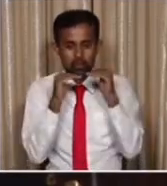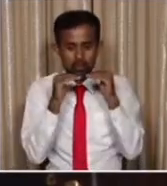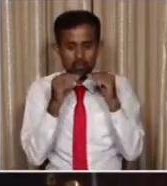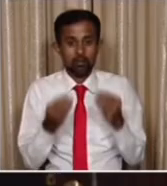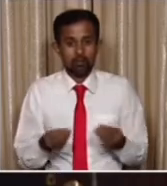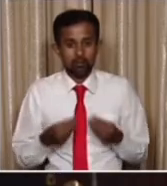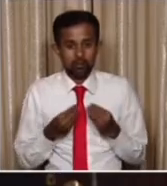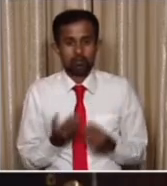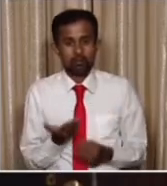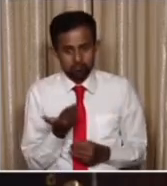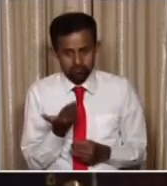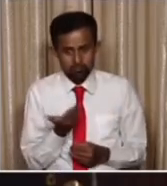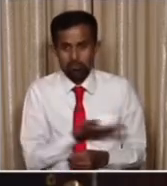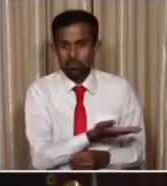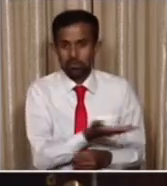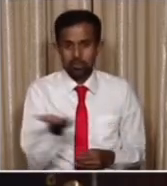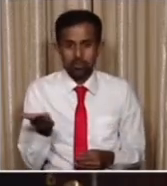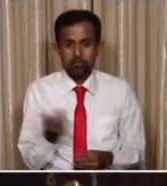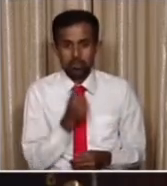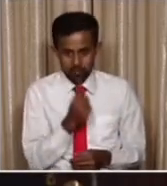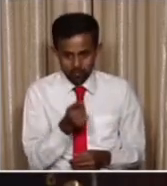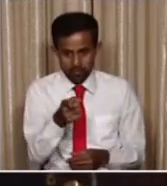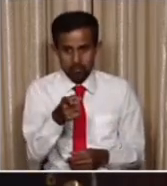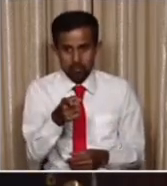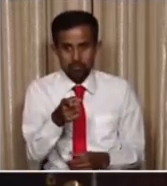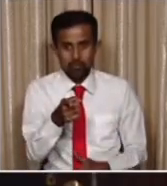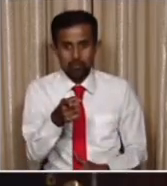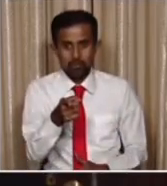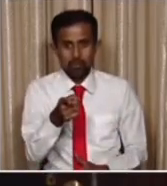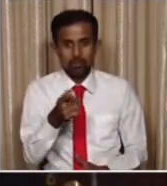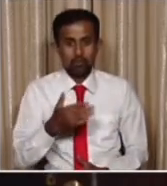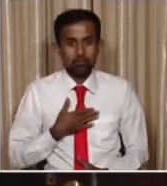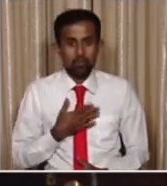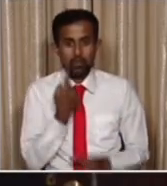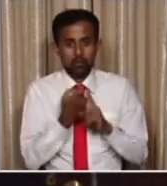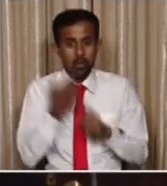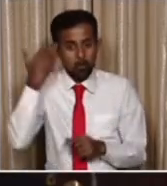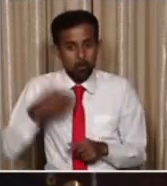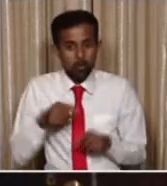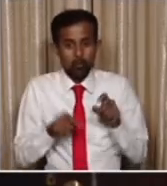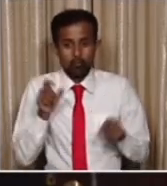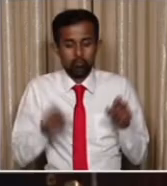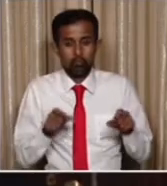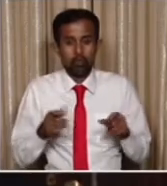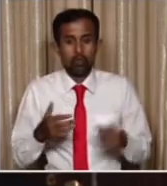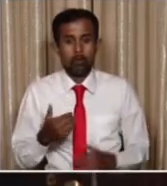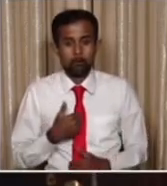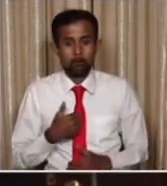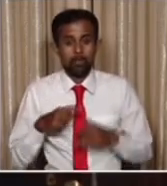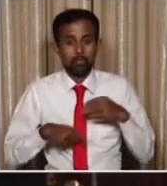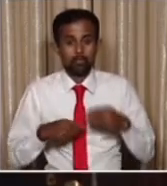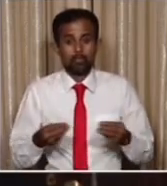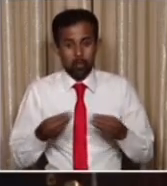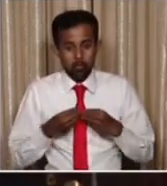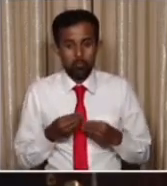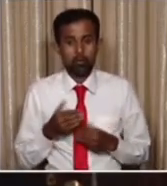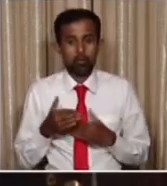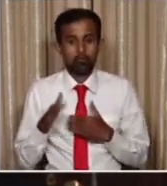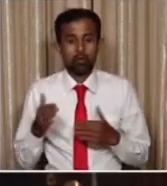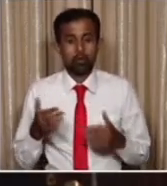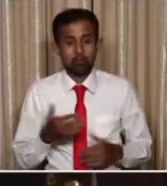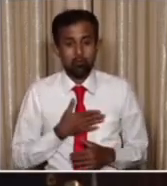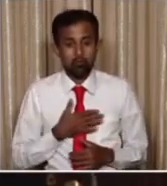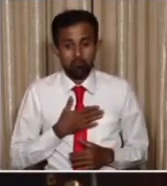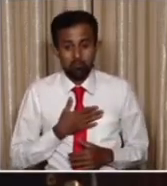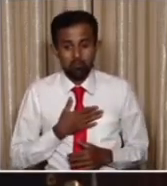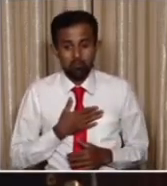කියන ඉල්ලීම මේ සභාවේ කරන එකද ගරු සභාපතිතුමනි? කාලය අවසානයි. මගේ නුවර මැරුණු මිනිස්සු වෙනුවෙන් මට ඡන්ද දුන්න මිනිස්සු වෙනුවෙන් මගේ